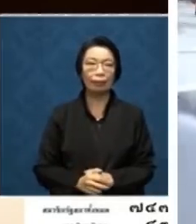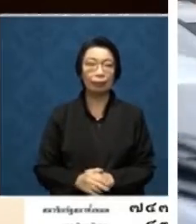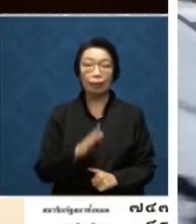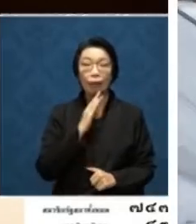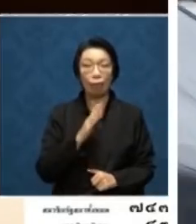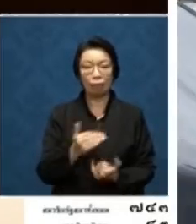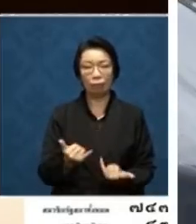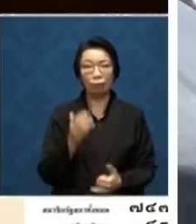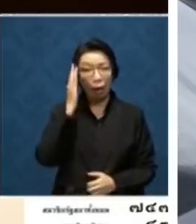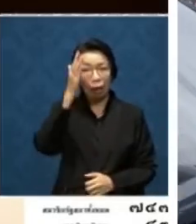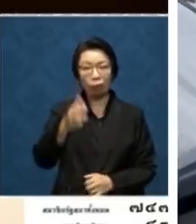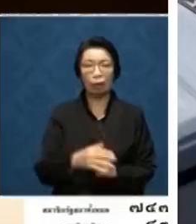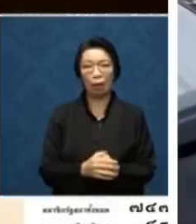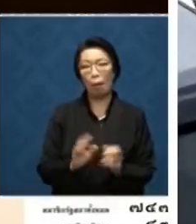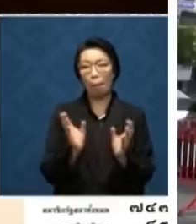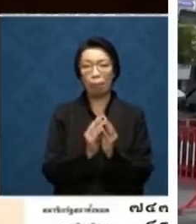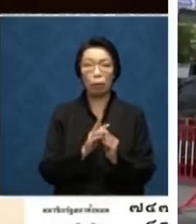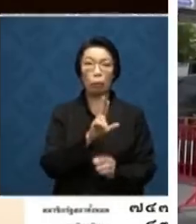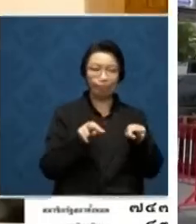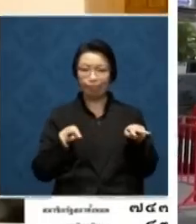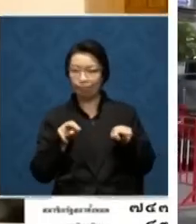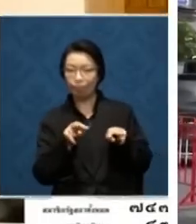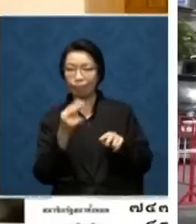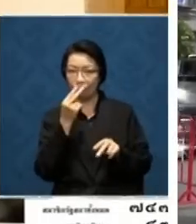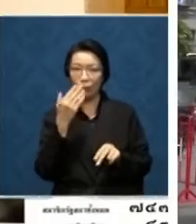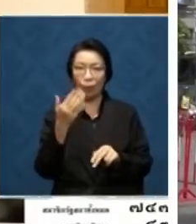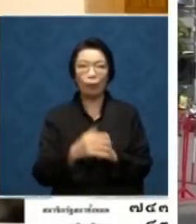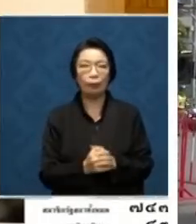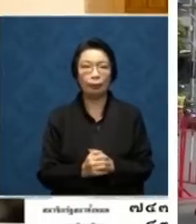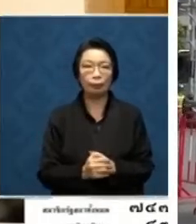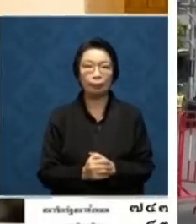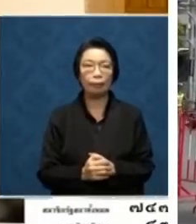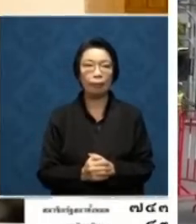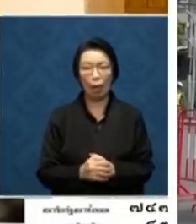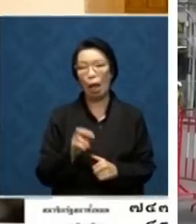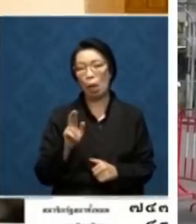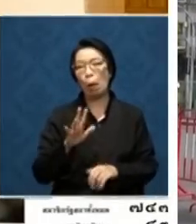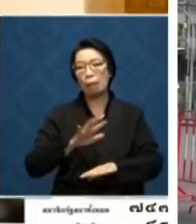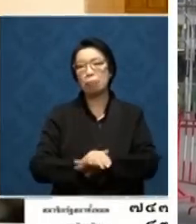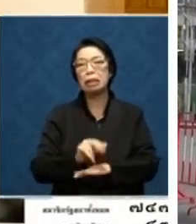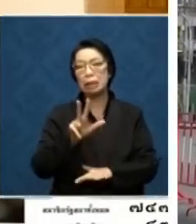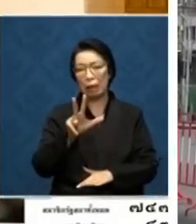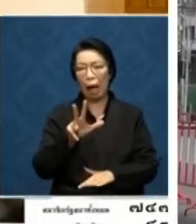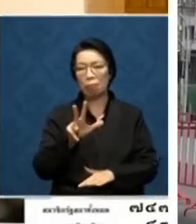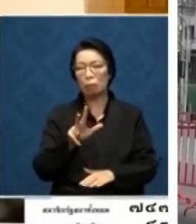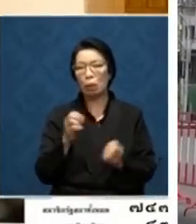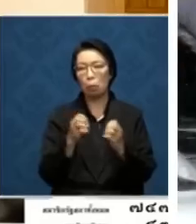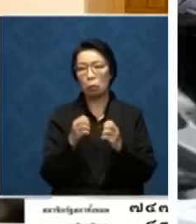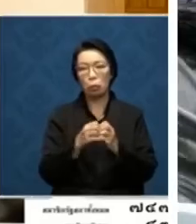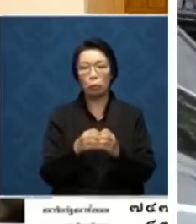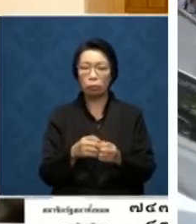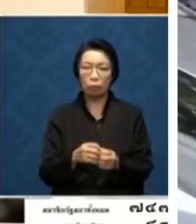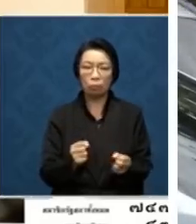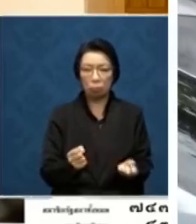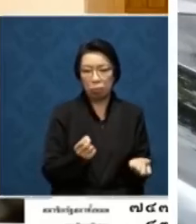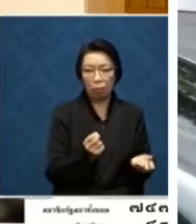ประชุมของรัฐสภาจะต้องมีไม่มีครับพระเอกว่าจะมีมือที่สามเข้ามาแทรกแซงแล้วก็สร้าง